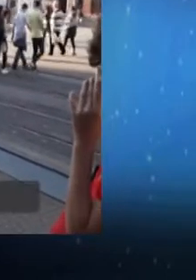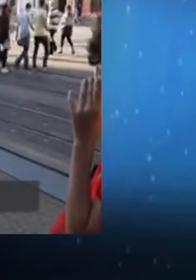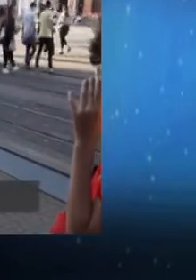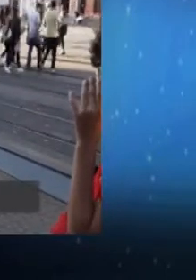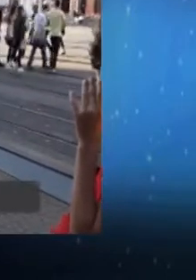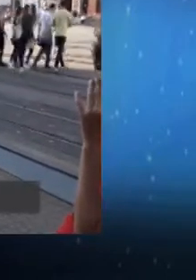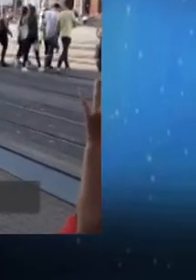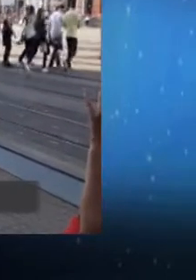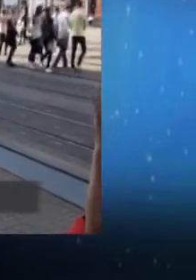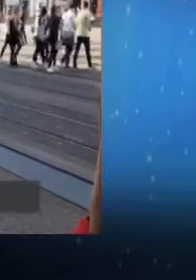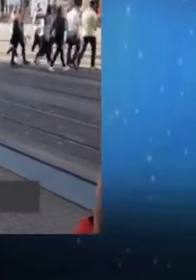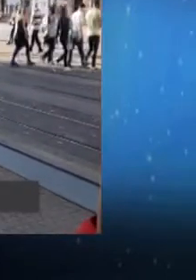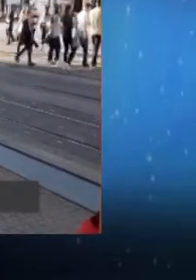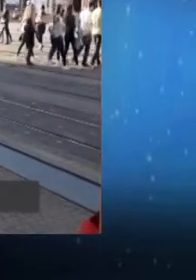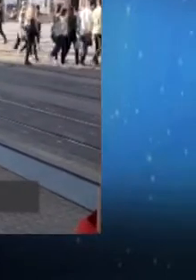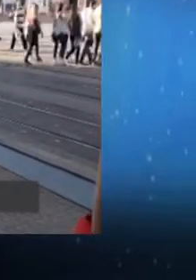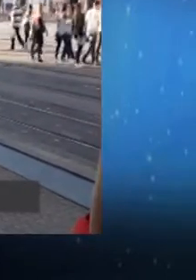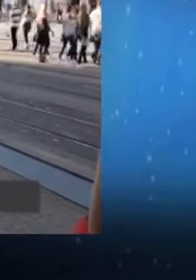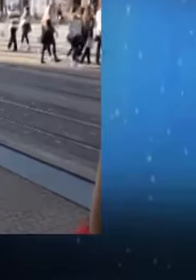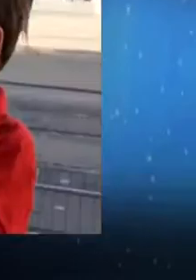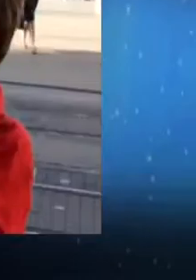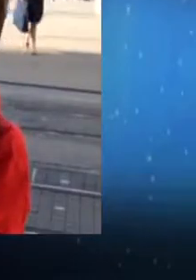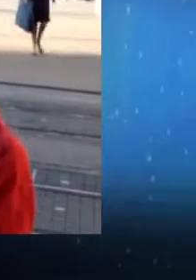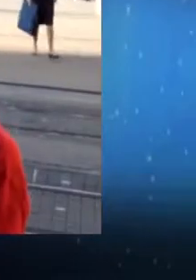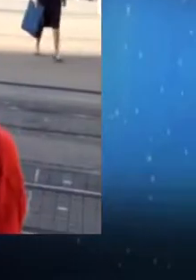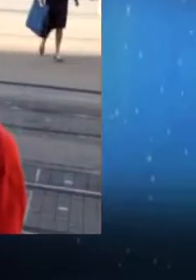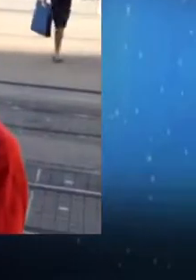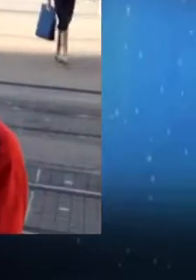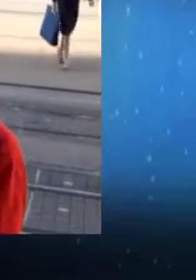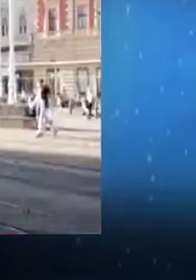Ali esta la plaza mayor del Ban Jelačić.